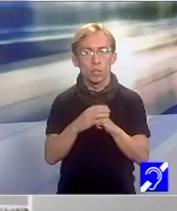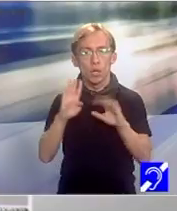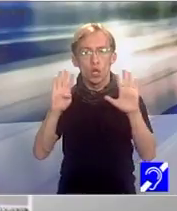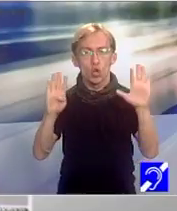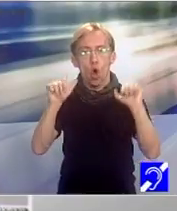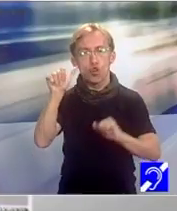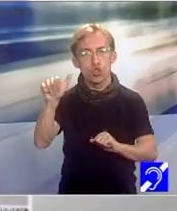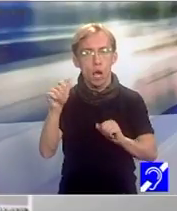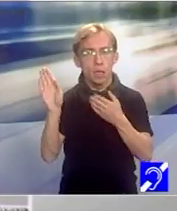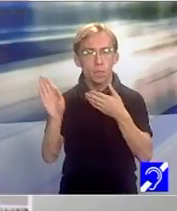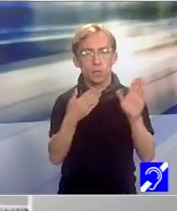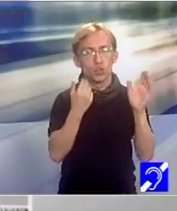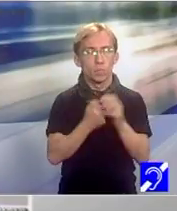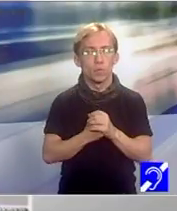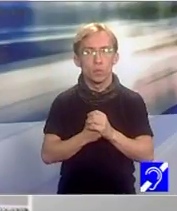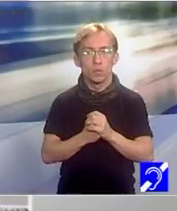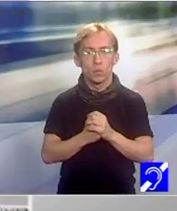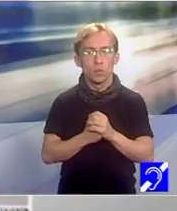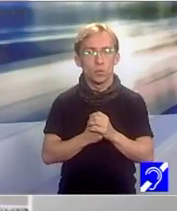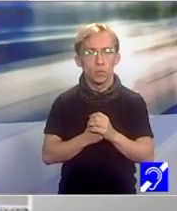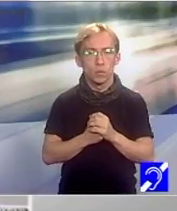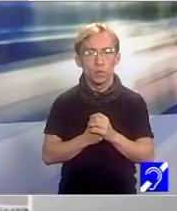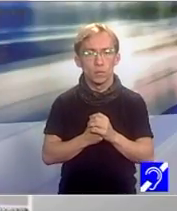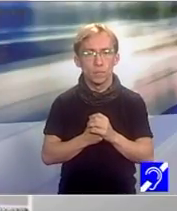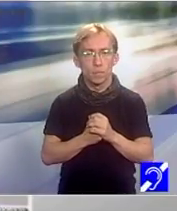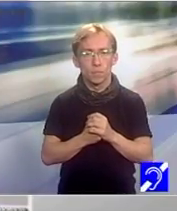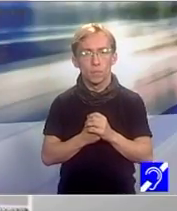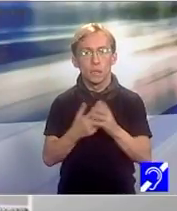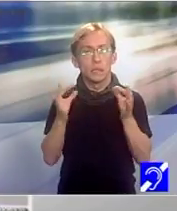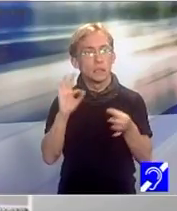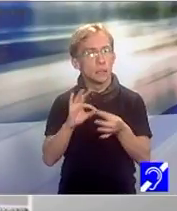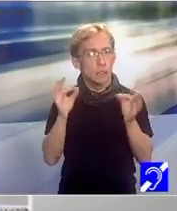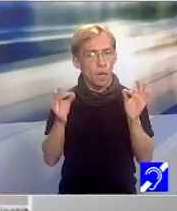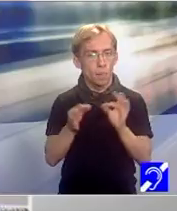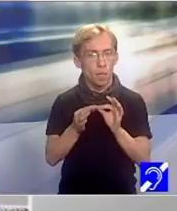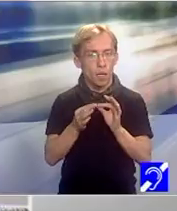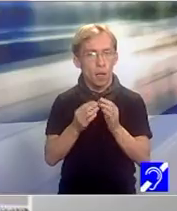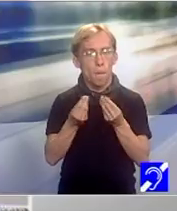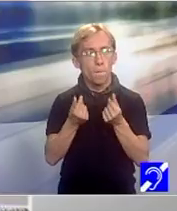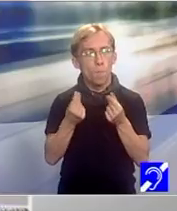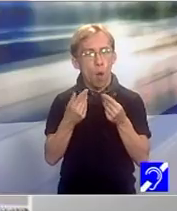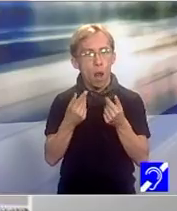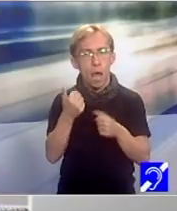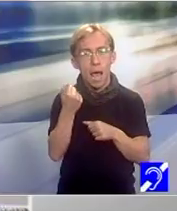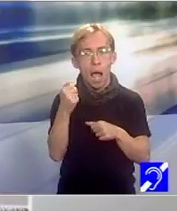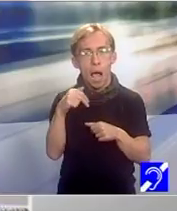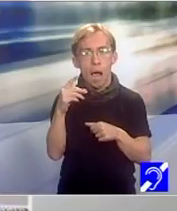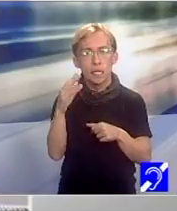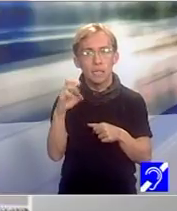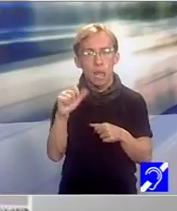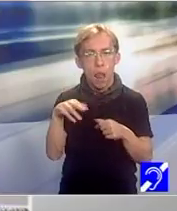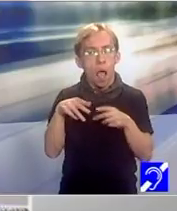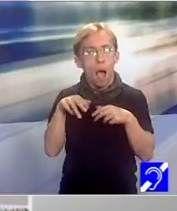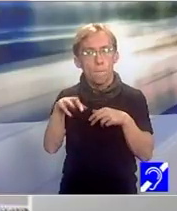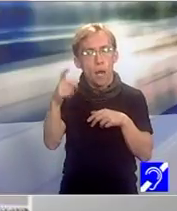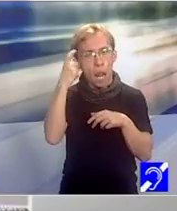am început seria șocurilor anafilactice, însemnând colaps injectomat de adrenalină. M-am dus prima dată la psihiatru, m-am